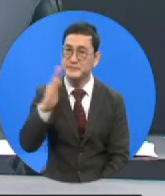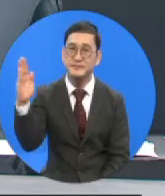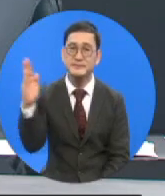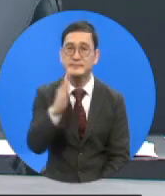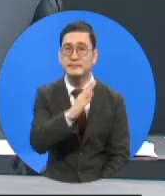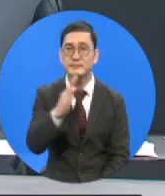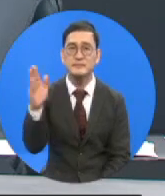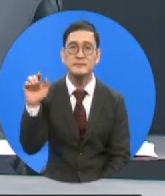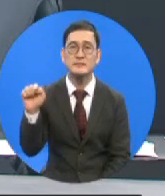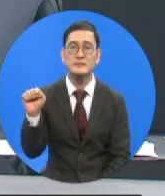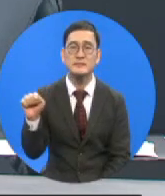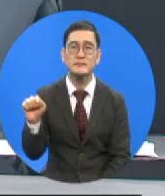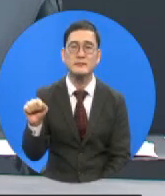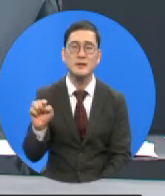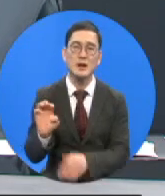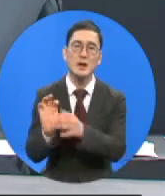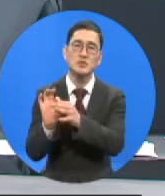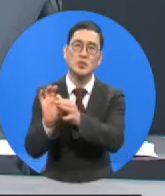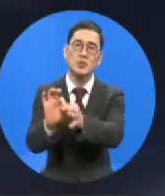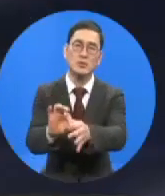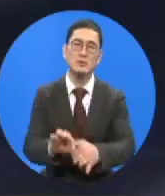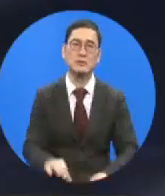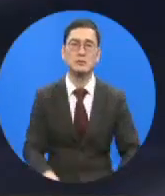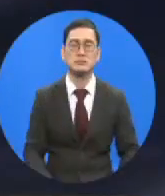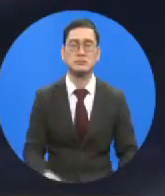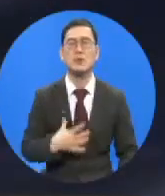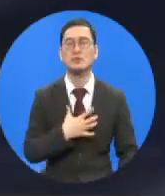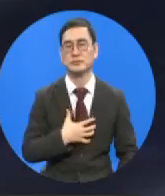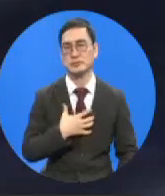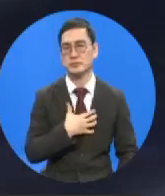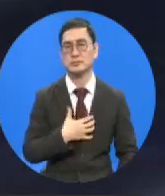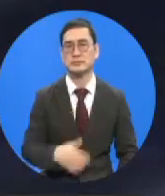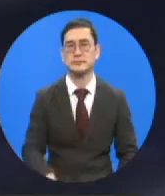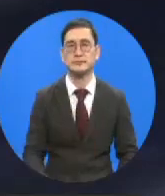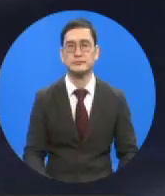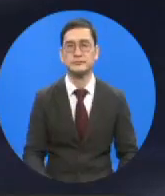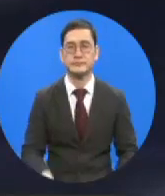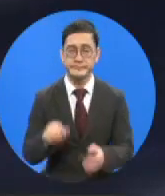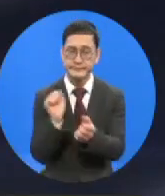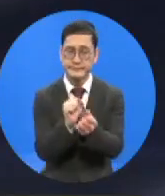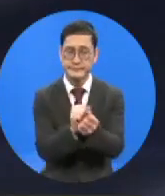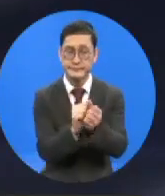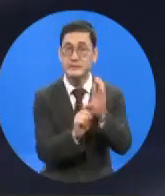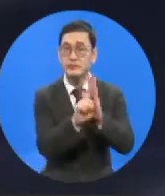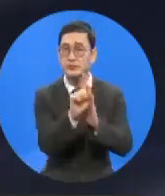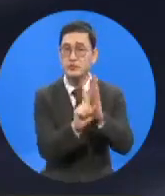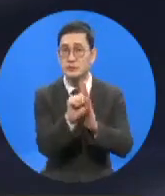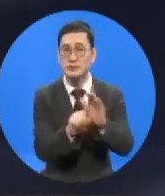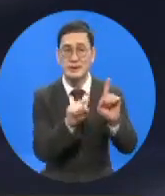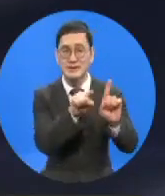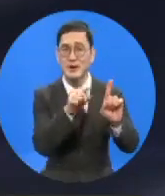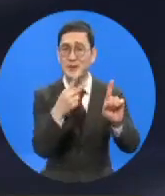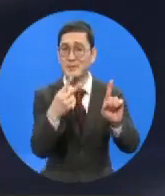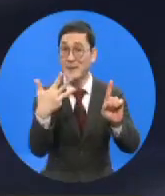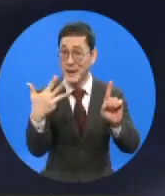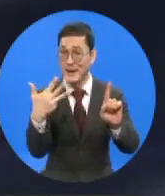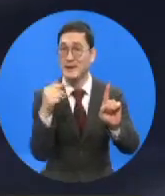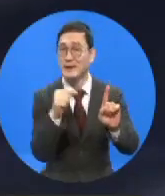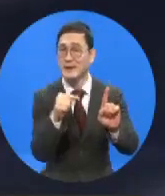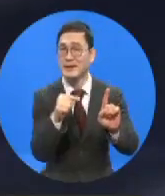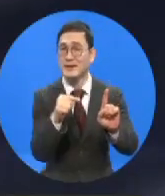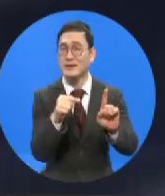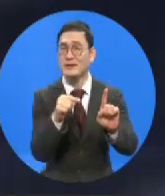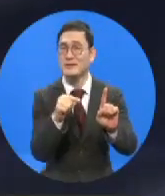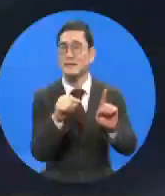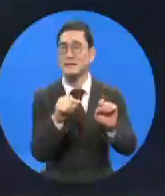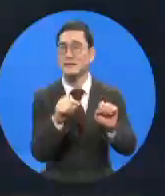어떻게 전망하세요? 지금 청장님 말씀하신 것처럼 1.28이라는 감염 재생산 지수 자체는 그다지 높은 것은 아닙니다만은 네.